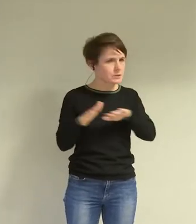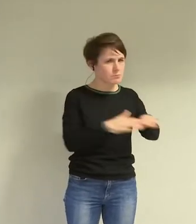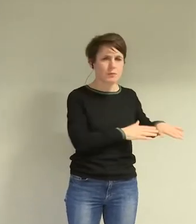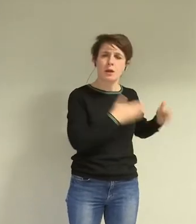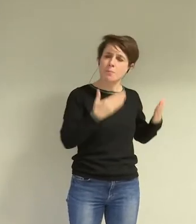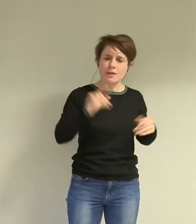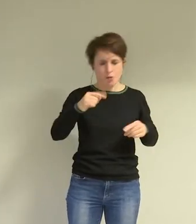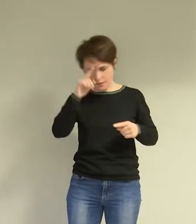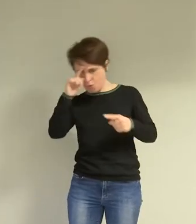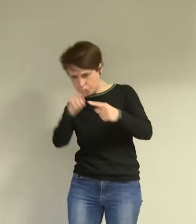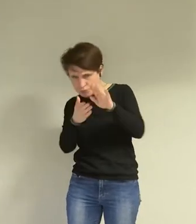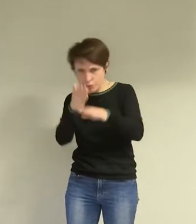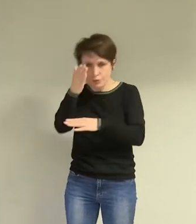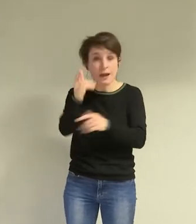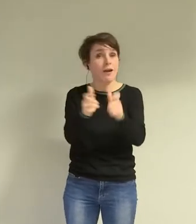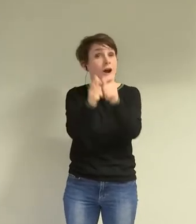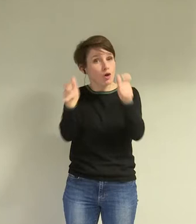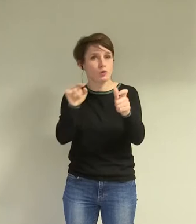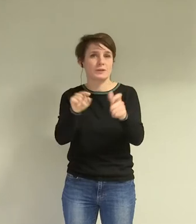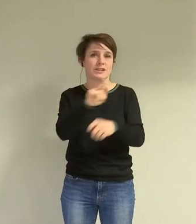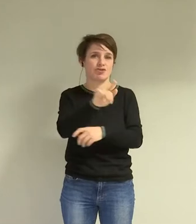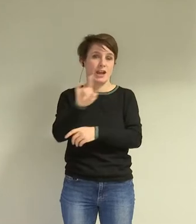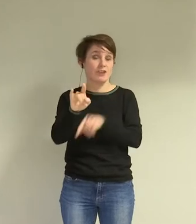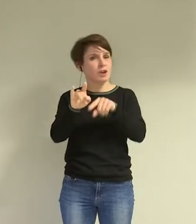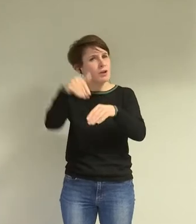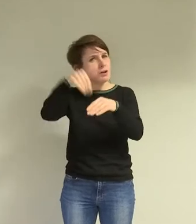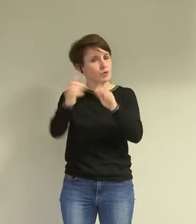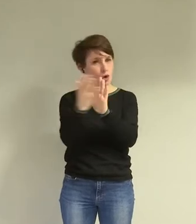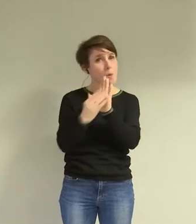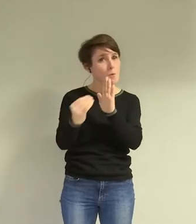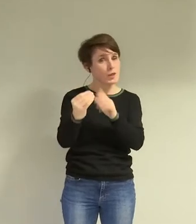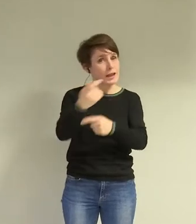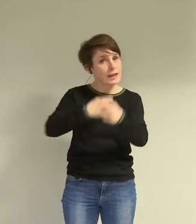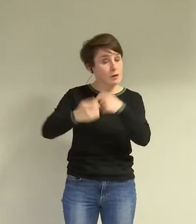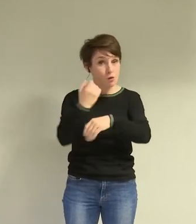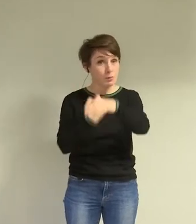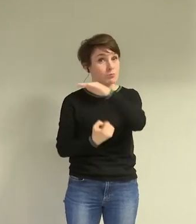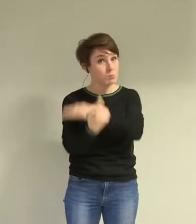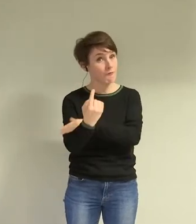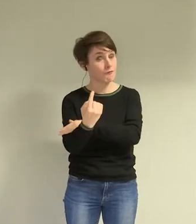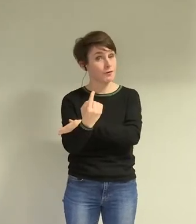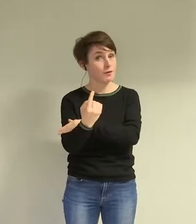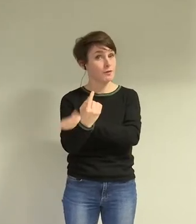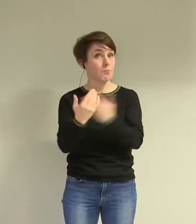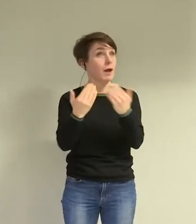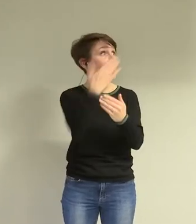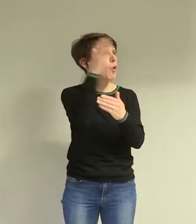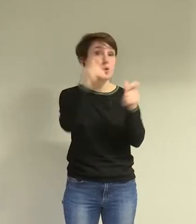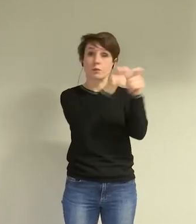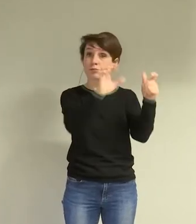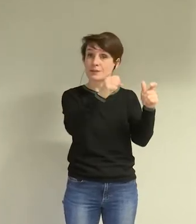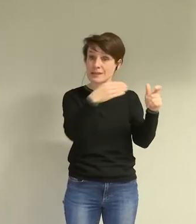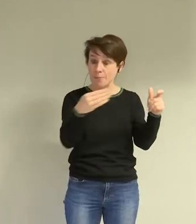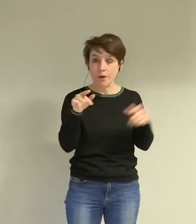société j'ai achète une entreprise qui a développé un modèle économique original dans paysages des scènes de logements elle fait à la